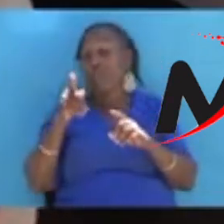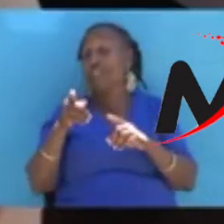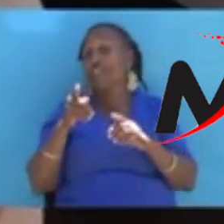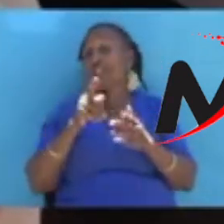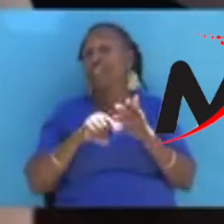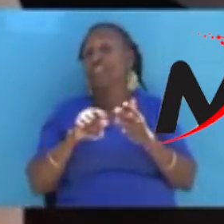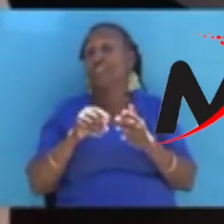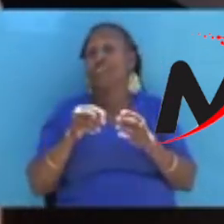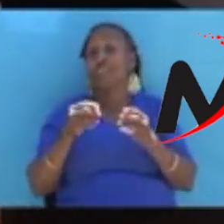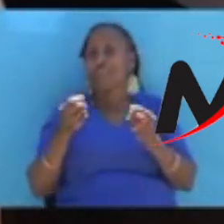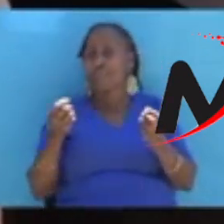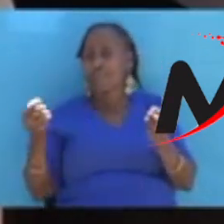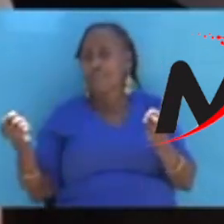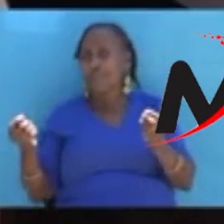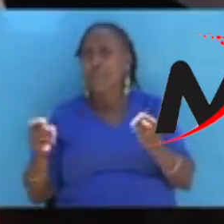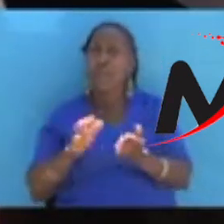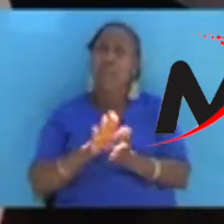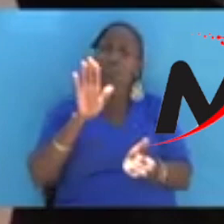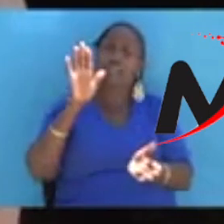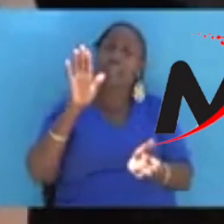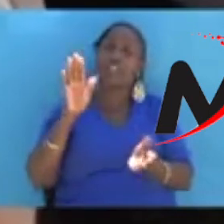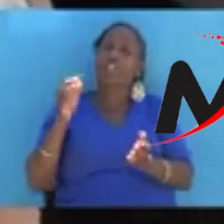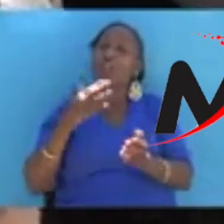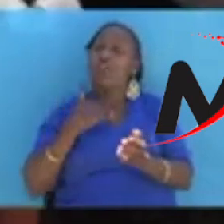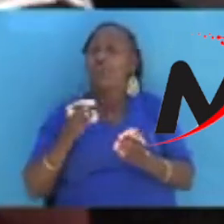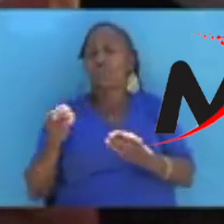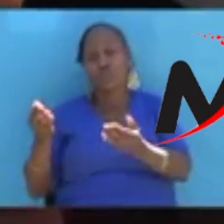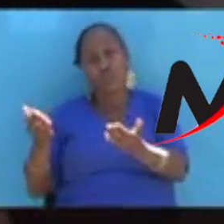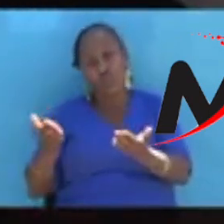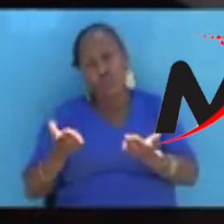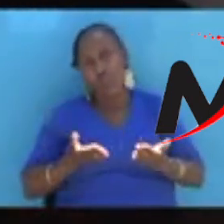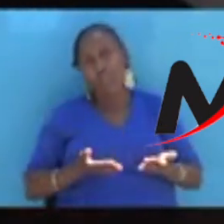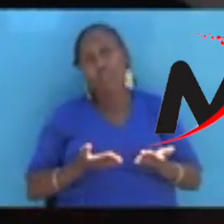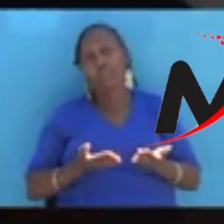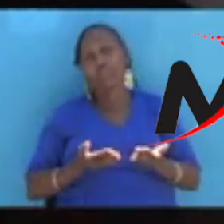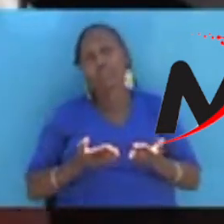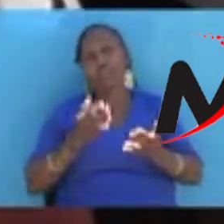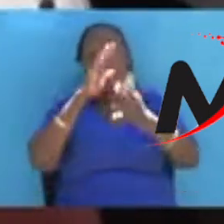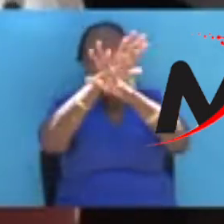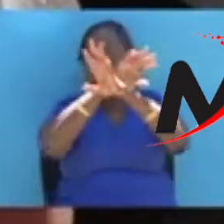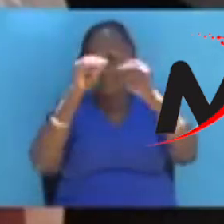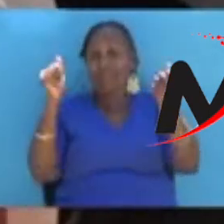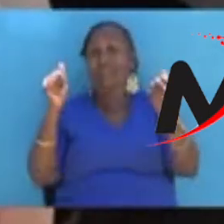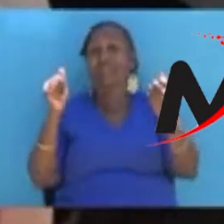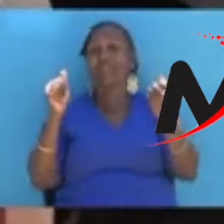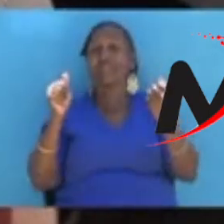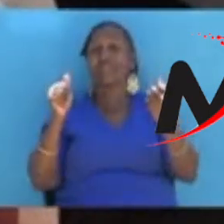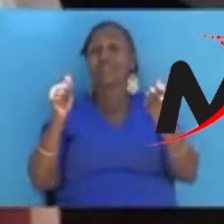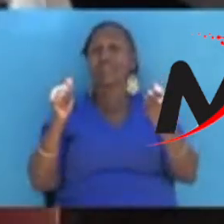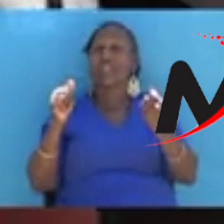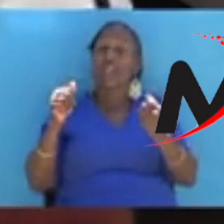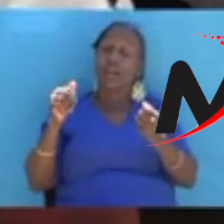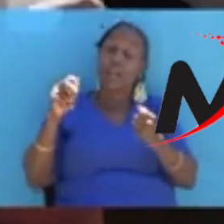machache, ningependa kumkaribisha His Excellency Prime